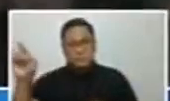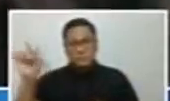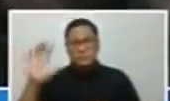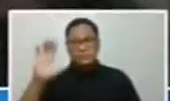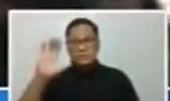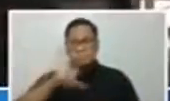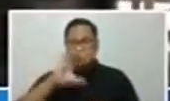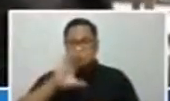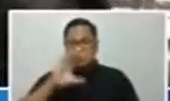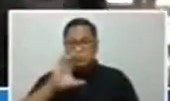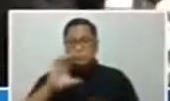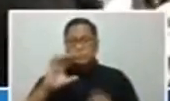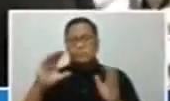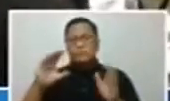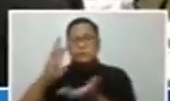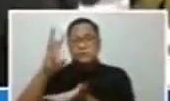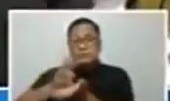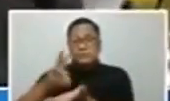no, meron tayong